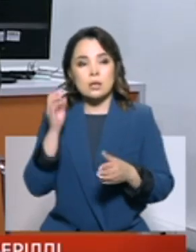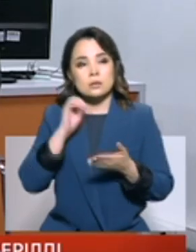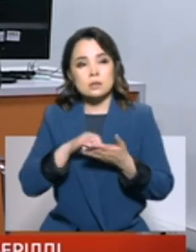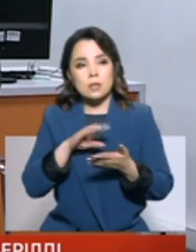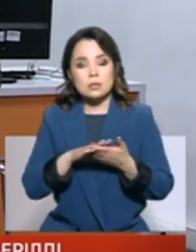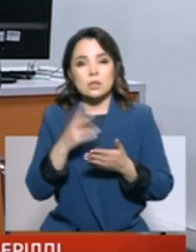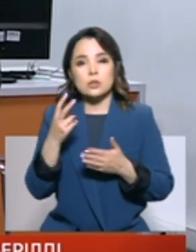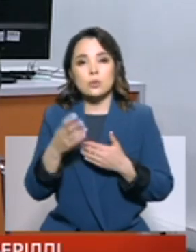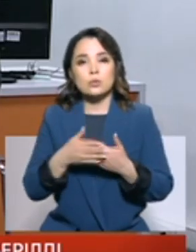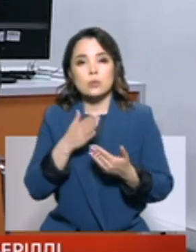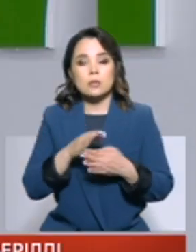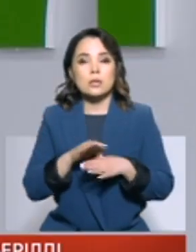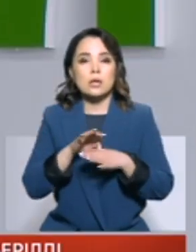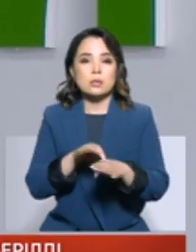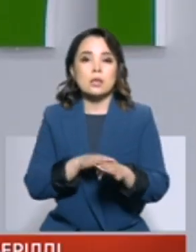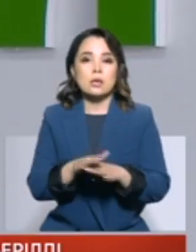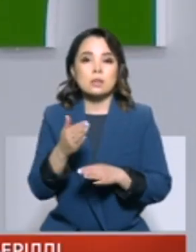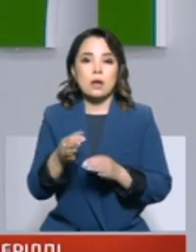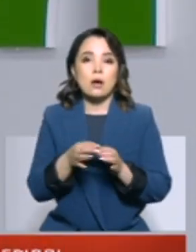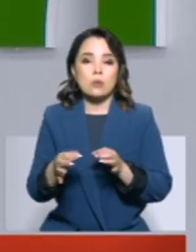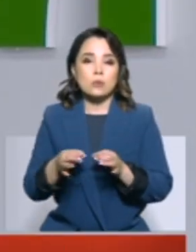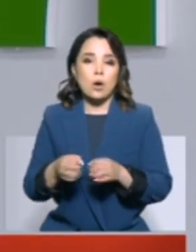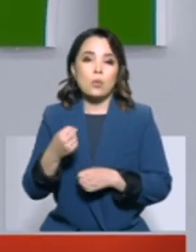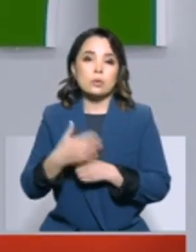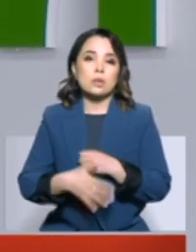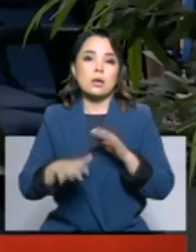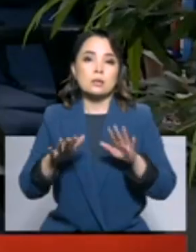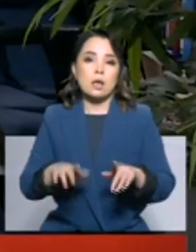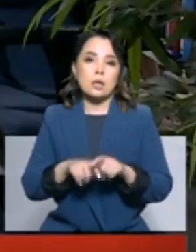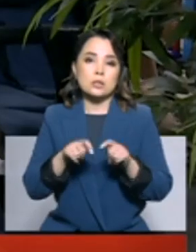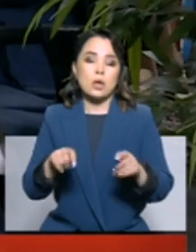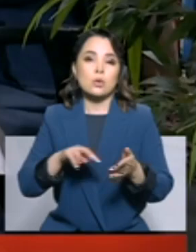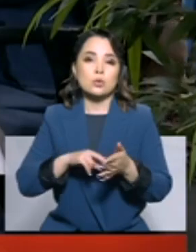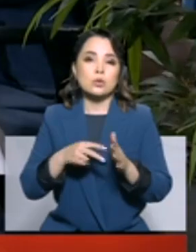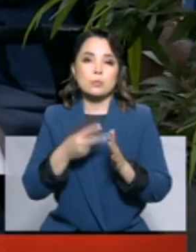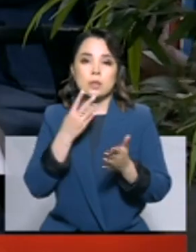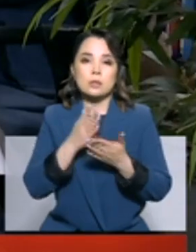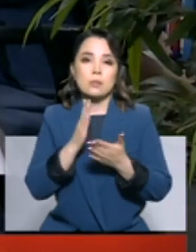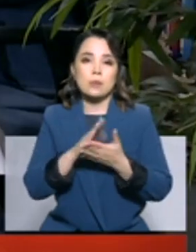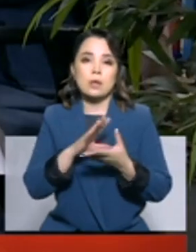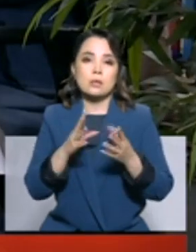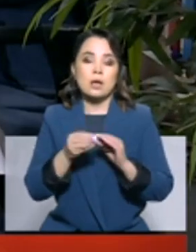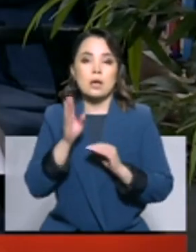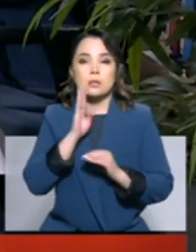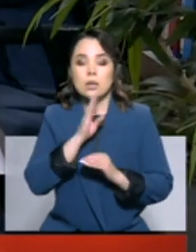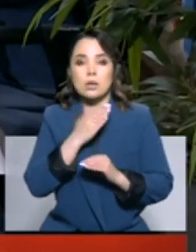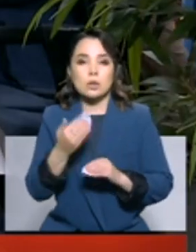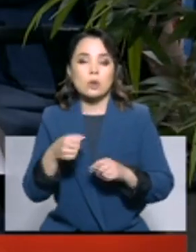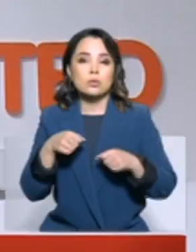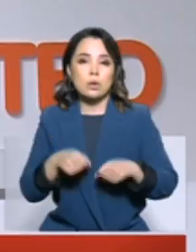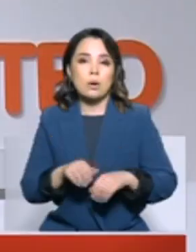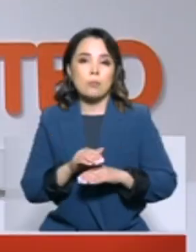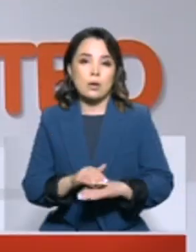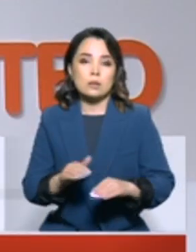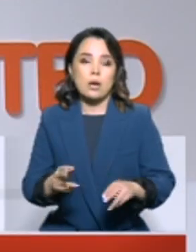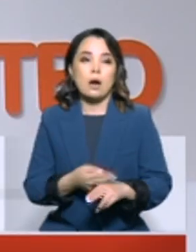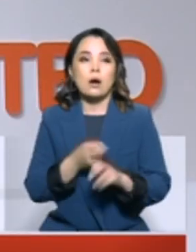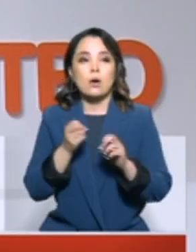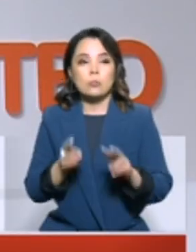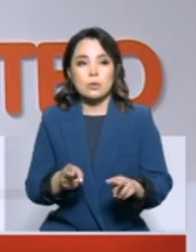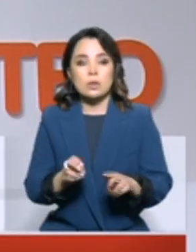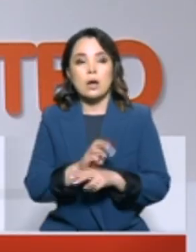санын 200-ге жеткізу және аудан орталықтарында да ашу жоспарланып отыр. Жалпы әйелдердің құқықтары мен балалардың